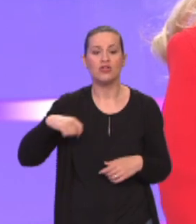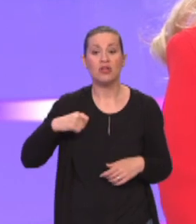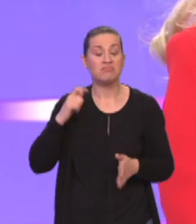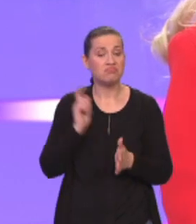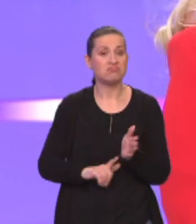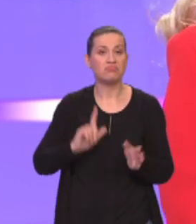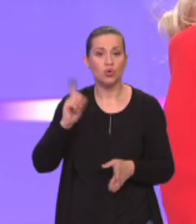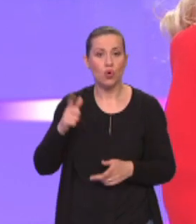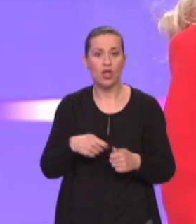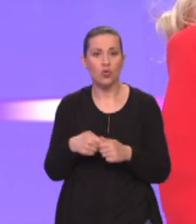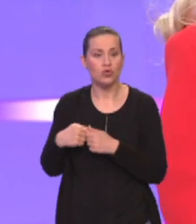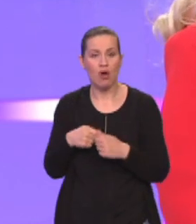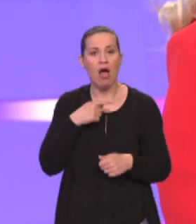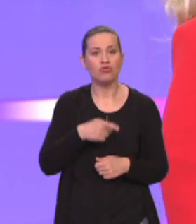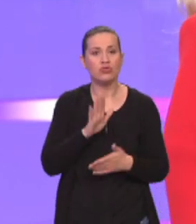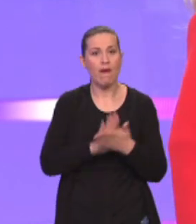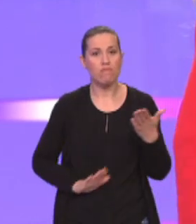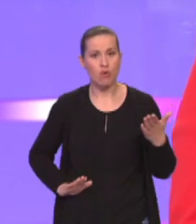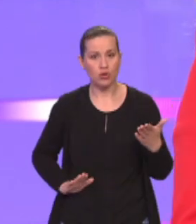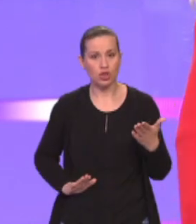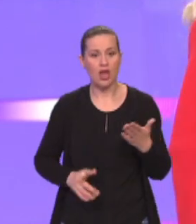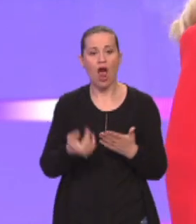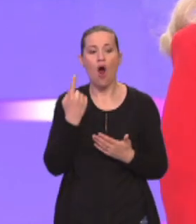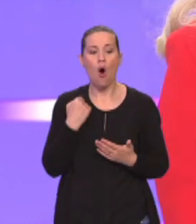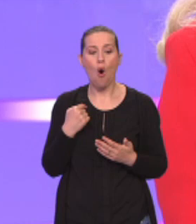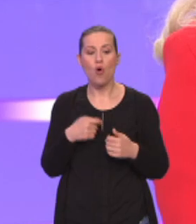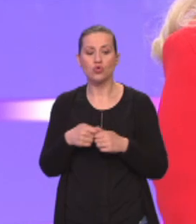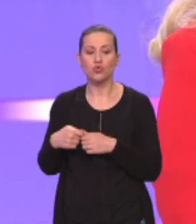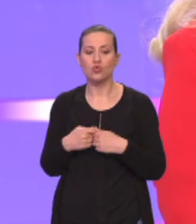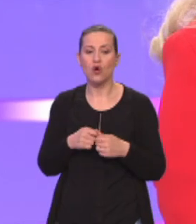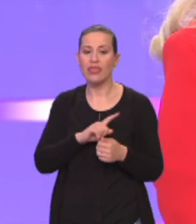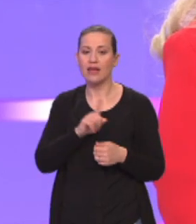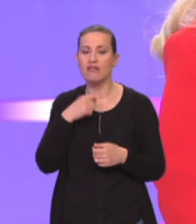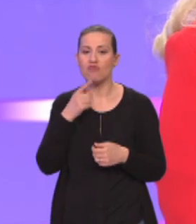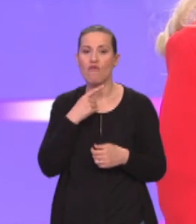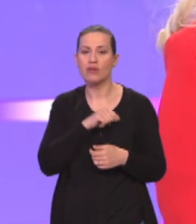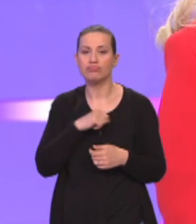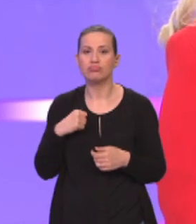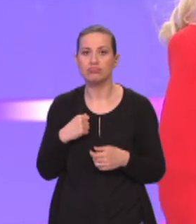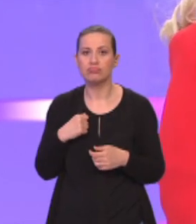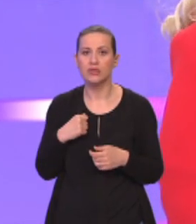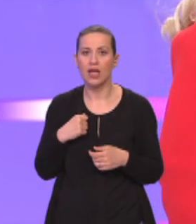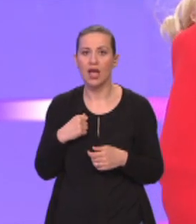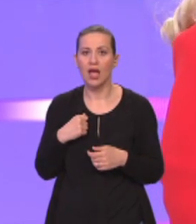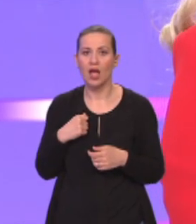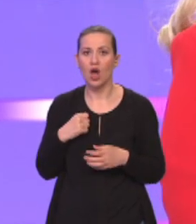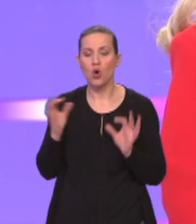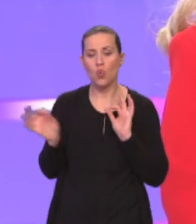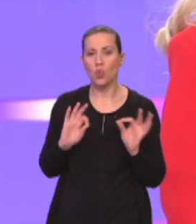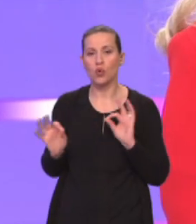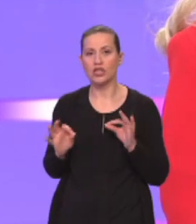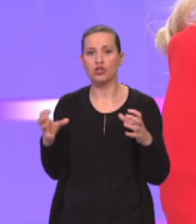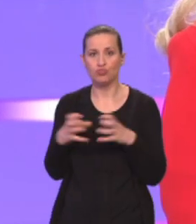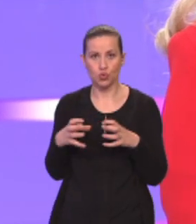udruga. Već tu sve kreće, da kažem, od udruga, a da ne govorimo o samom tom